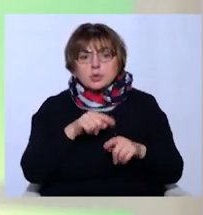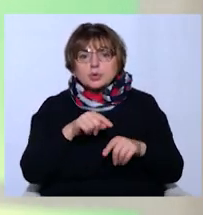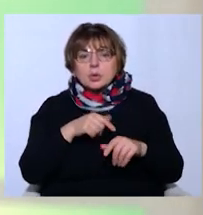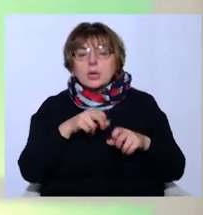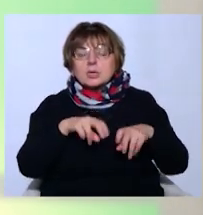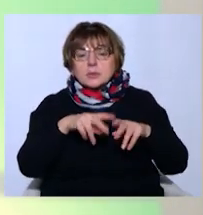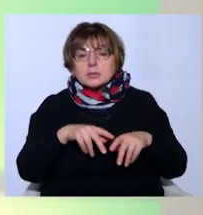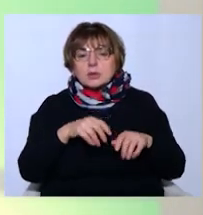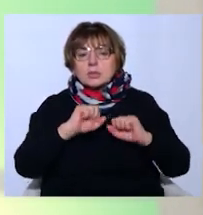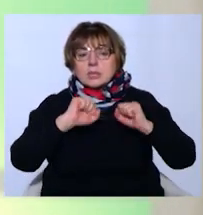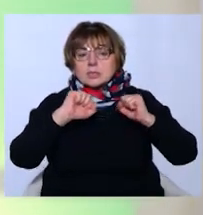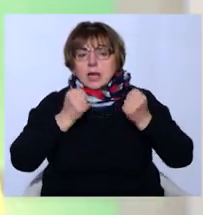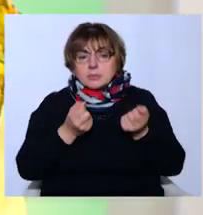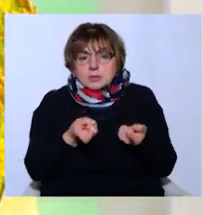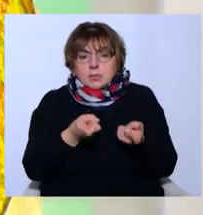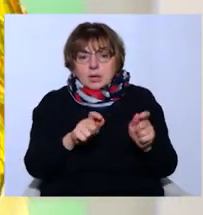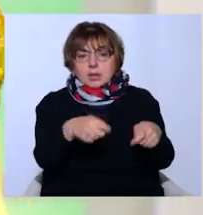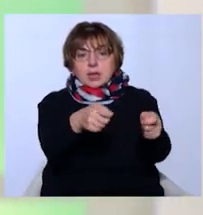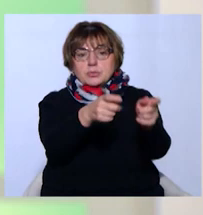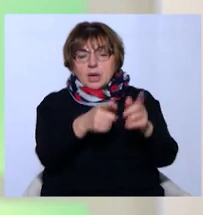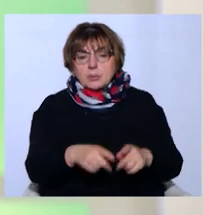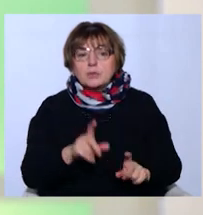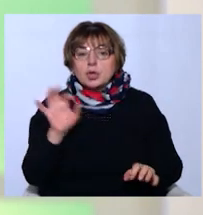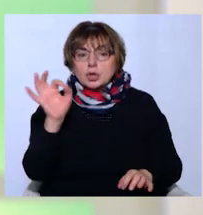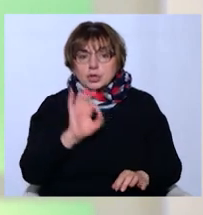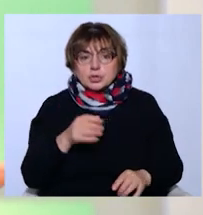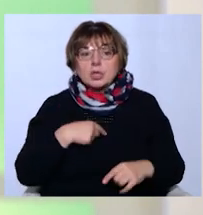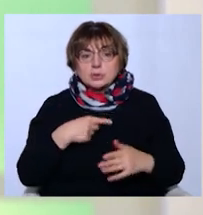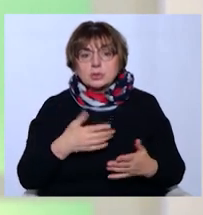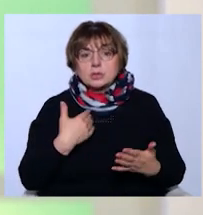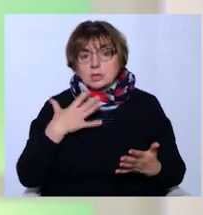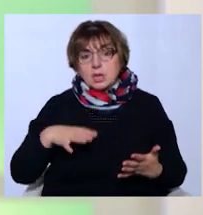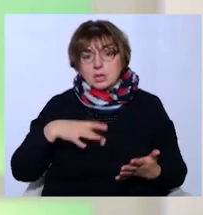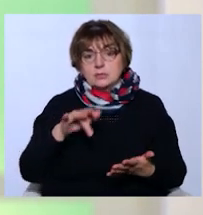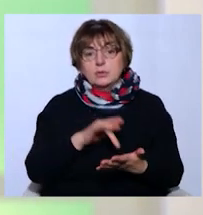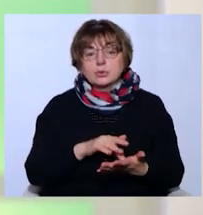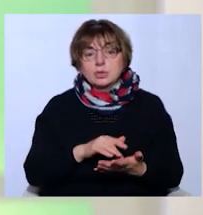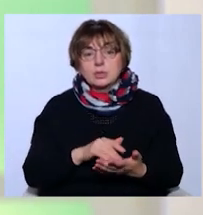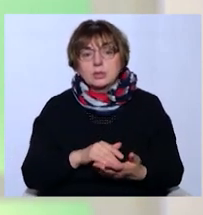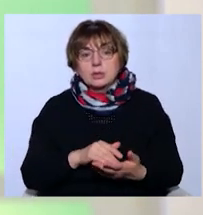კი აბამენ. და ხშირად ჩვენთან მაგალითად საქართველოში